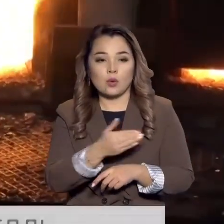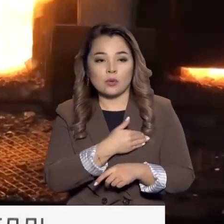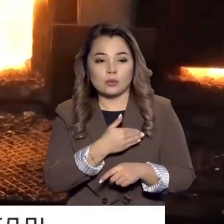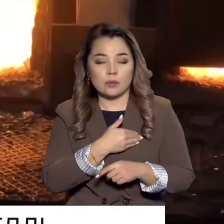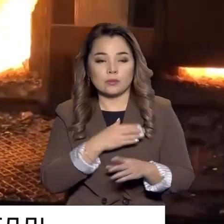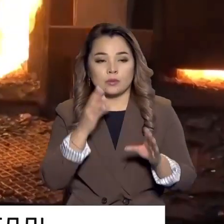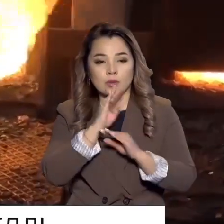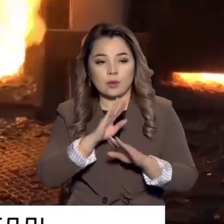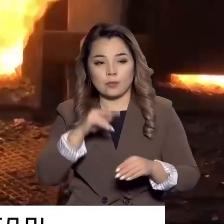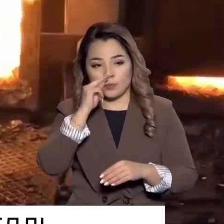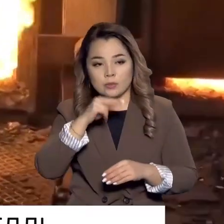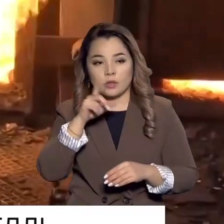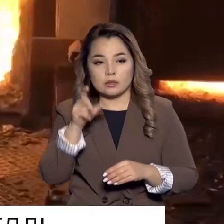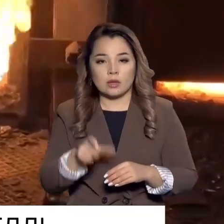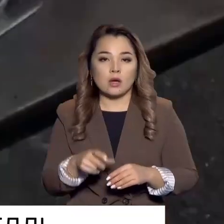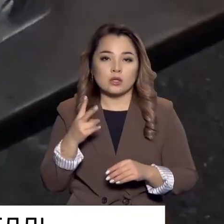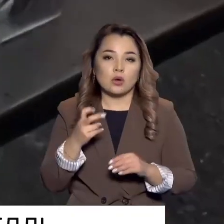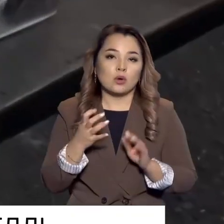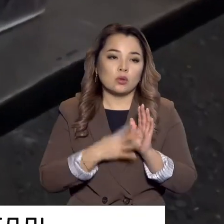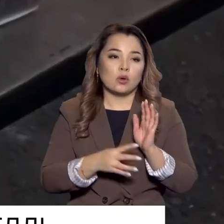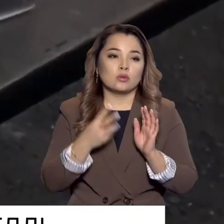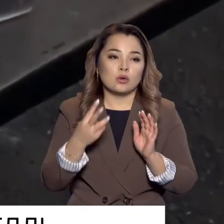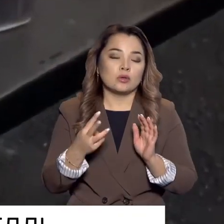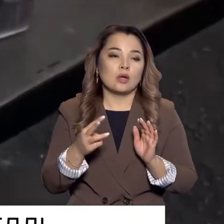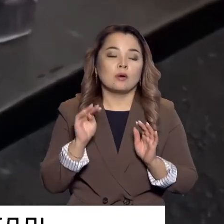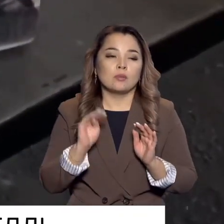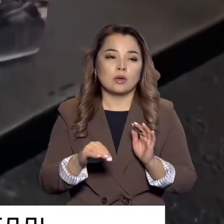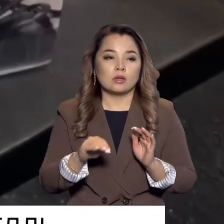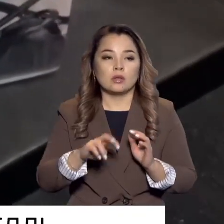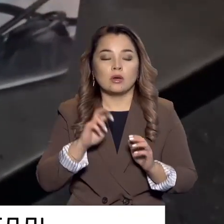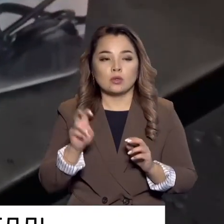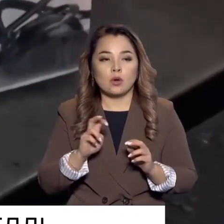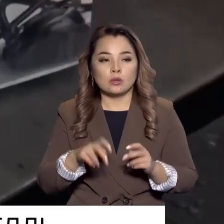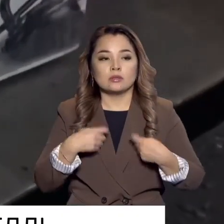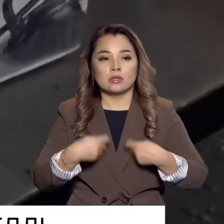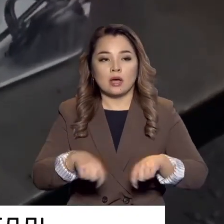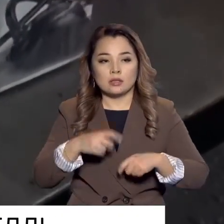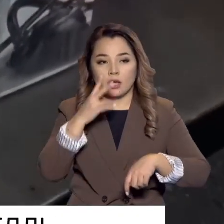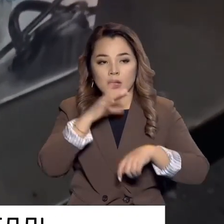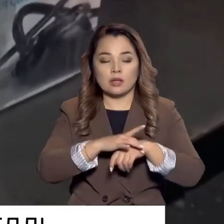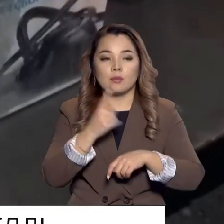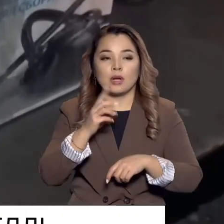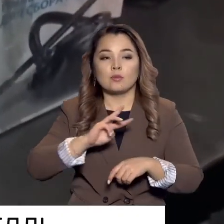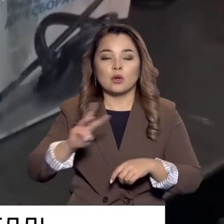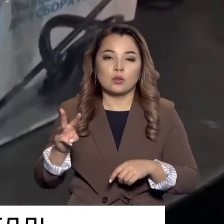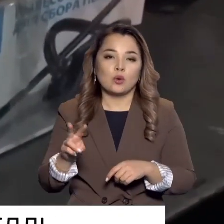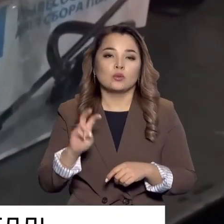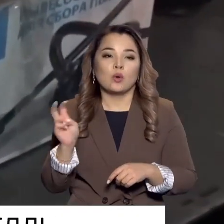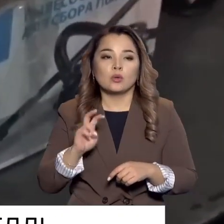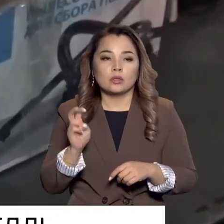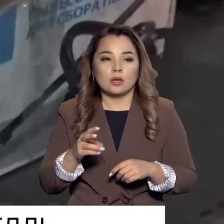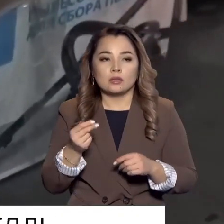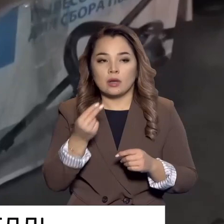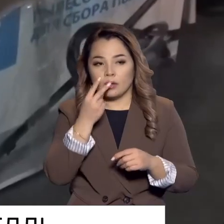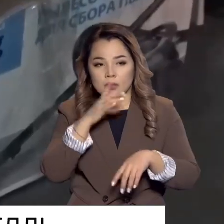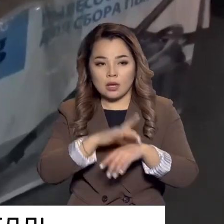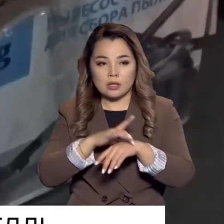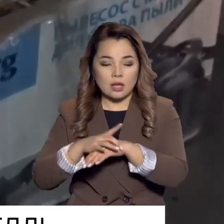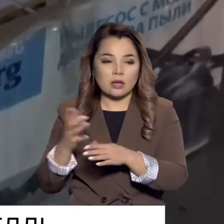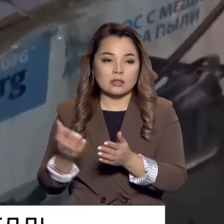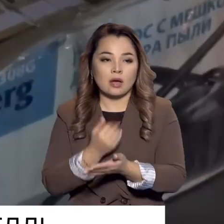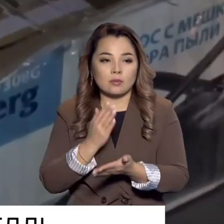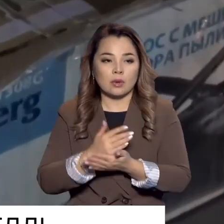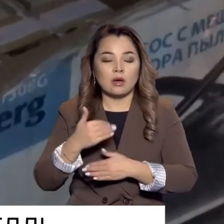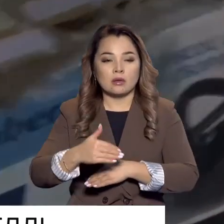болған. Күдікті 293 мың ақш долларын сату кезінде қолға түсті. Тінту кезінде 1 миллион долларға жуық қаражаттар кіленді.